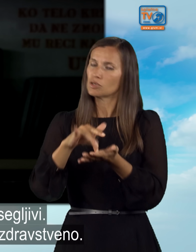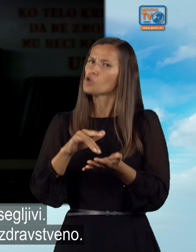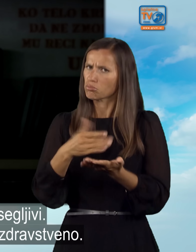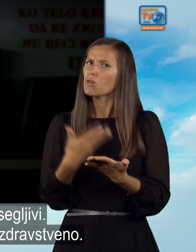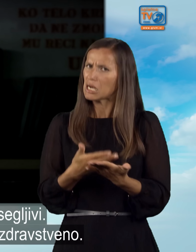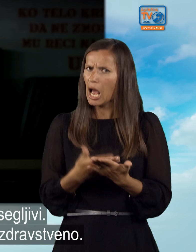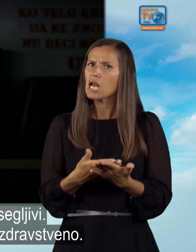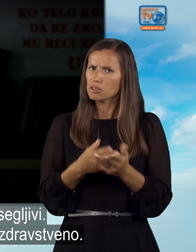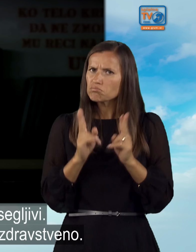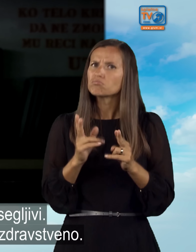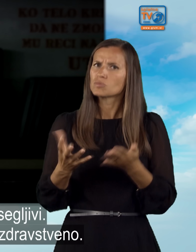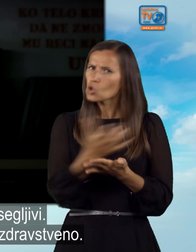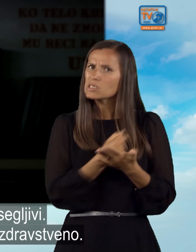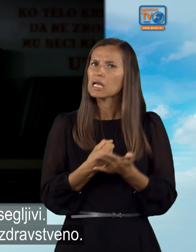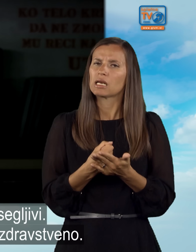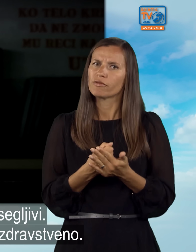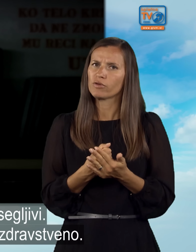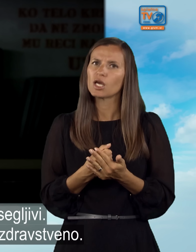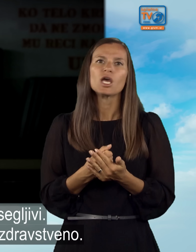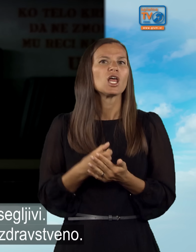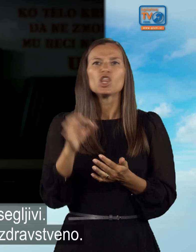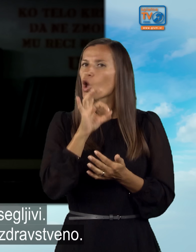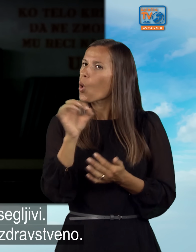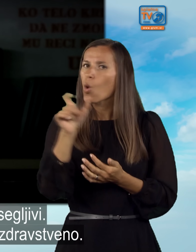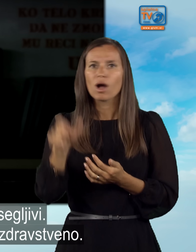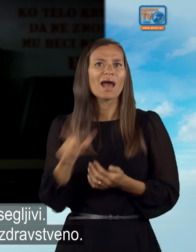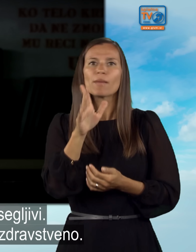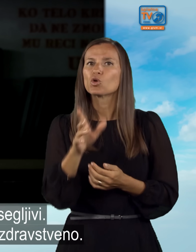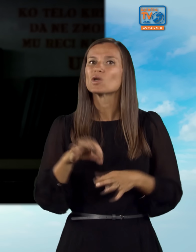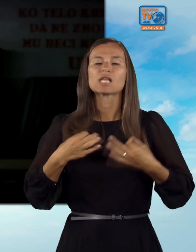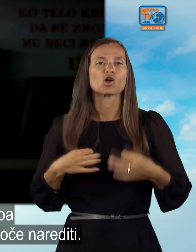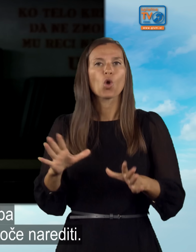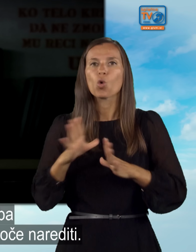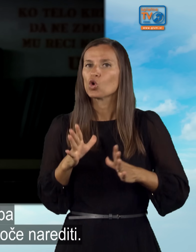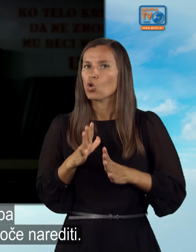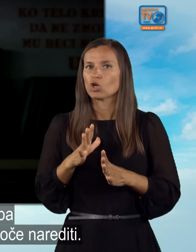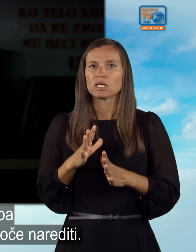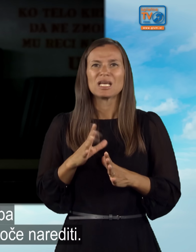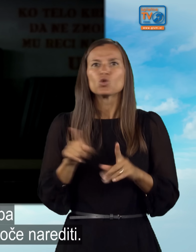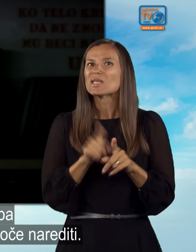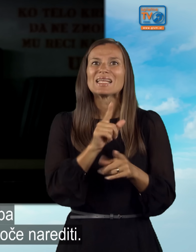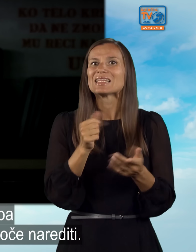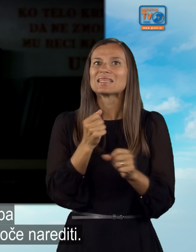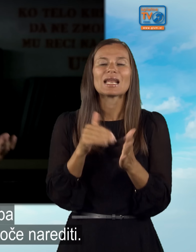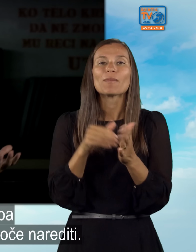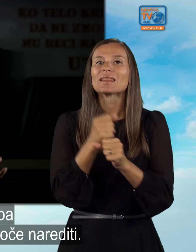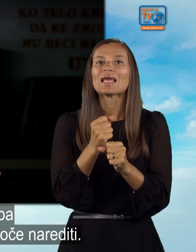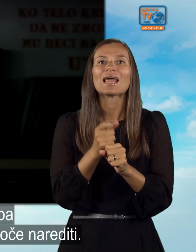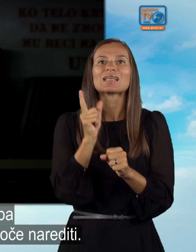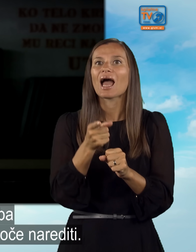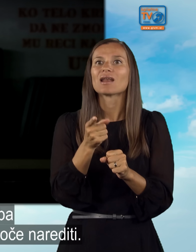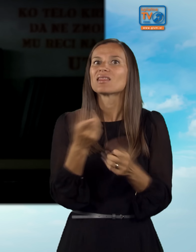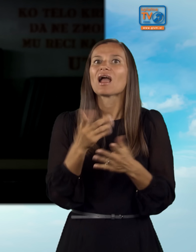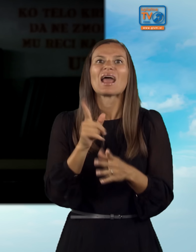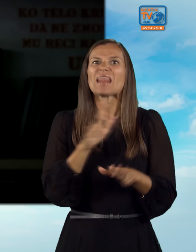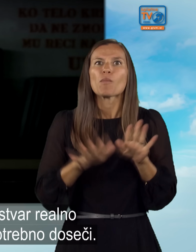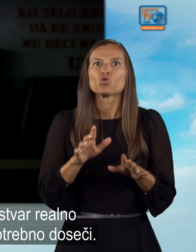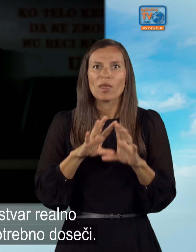Cilji so realni, so dosegljivi. Ne, ne bodo nikogar ogrožali zdravstveno, niti ni nam treba delati nekaj, kar je nemogoče narediti.